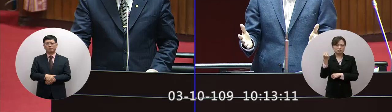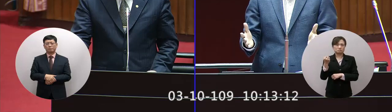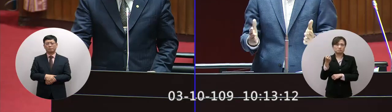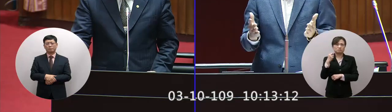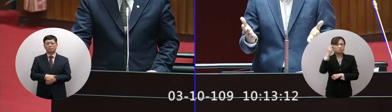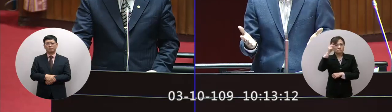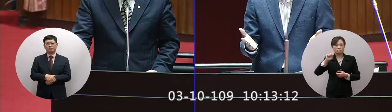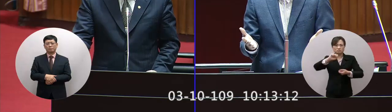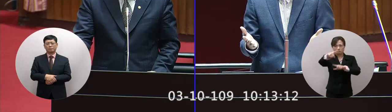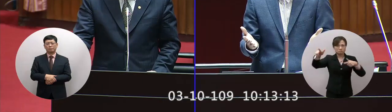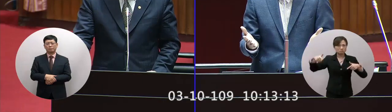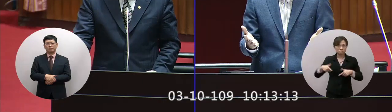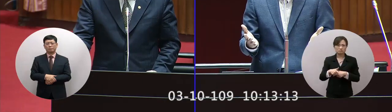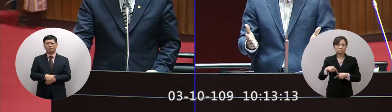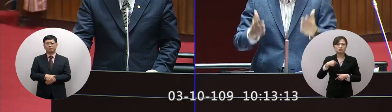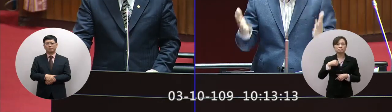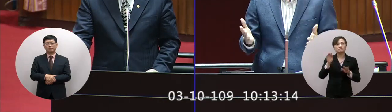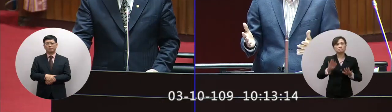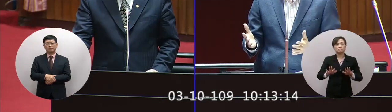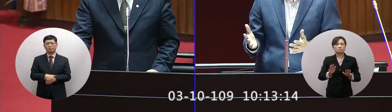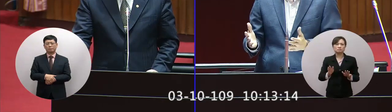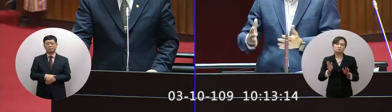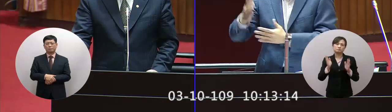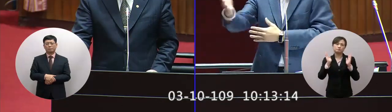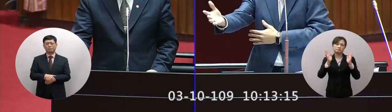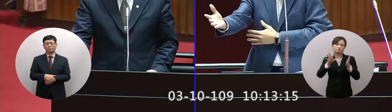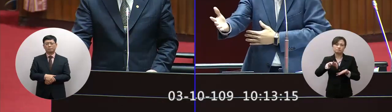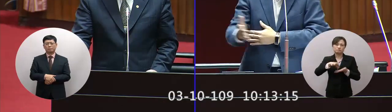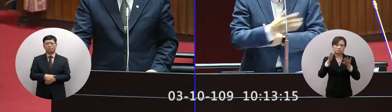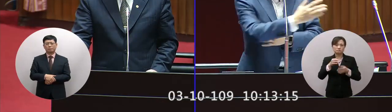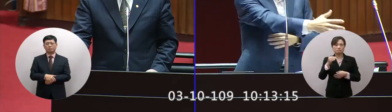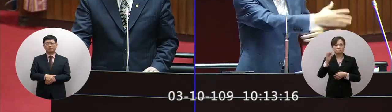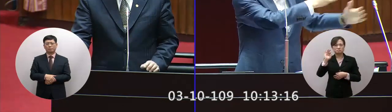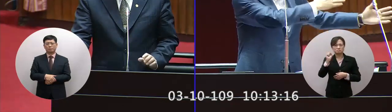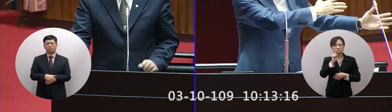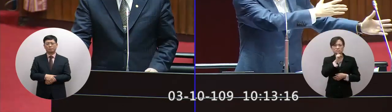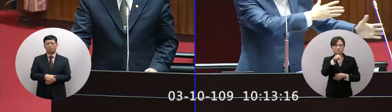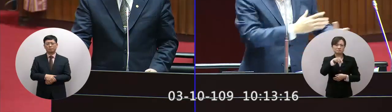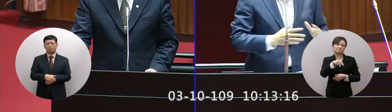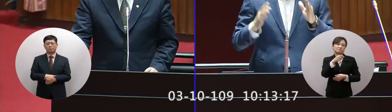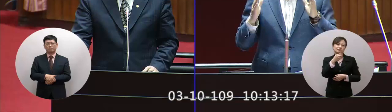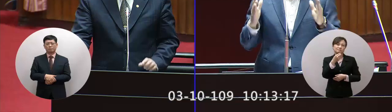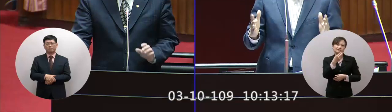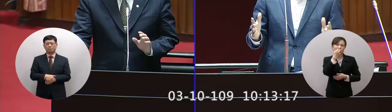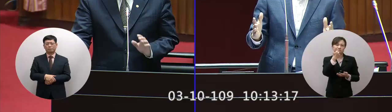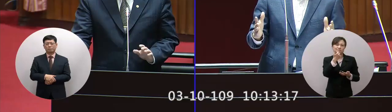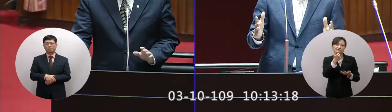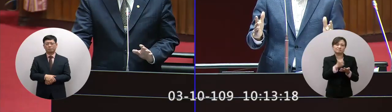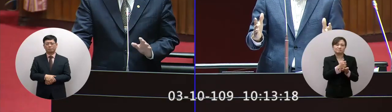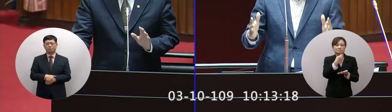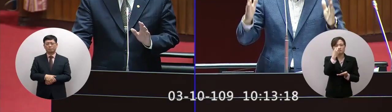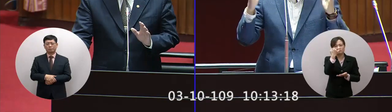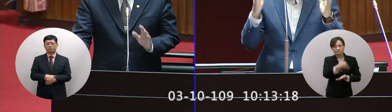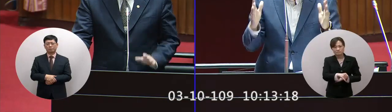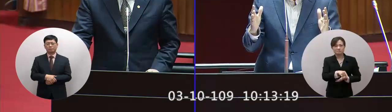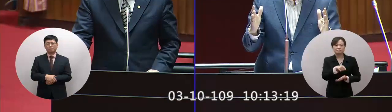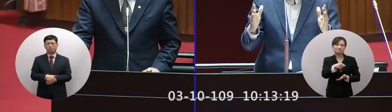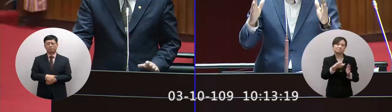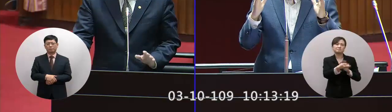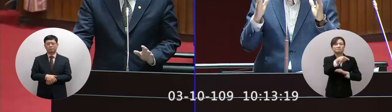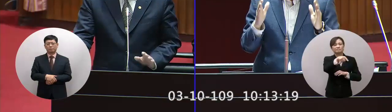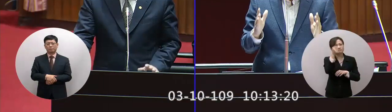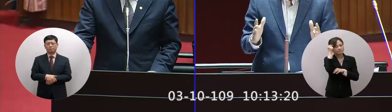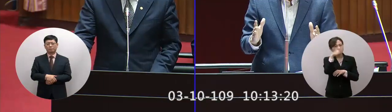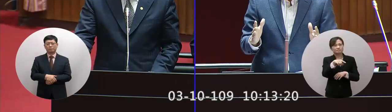理性的提出来嘛，对不对？那如果你们觉得说啊，森林卡衰嘛，你就搬到哪里去？我觉得不要这样，好不好？因为轨道工